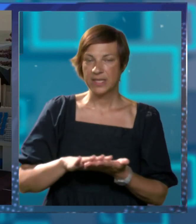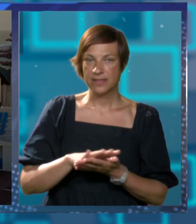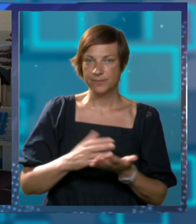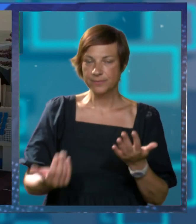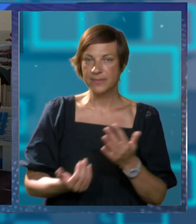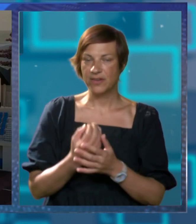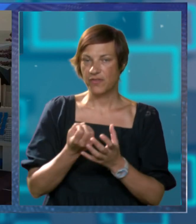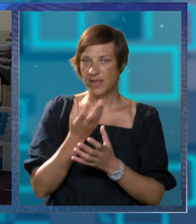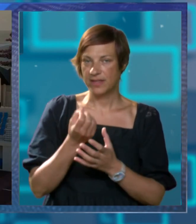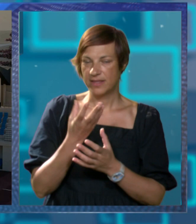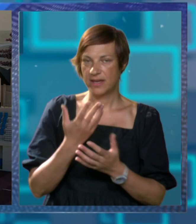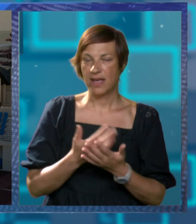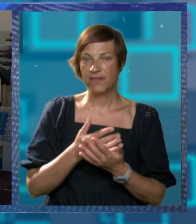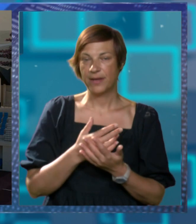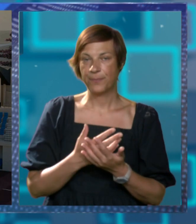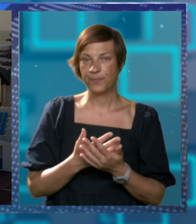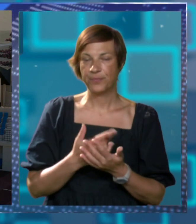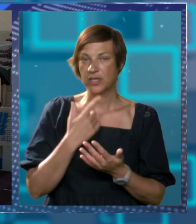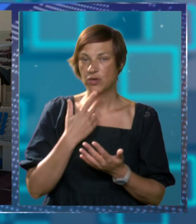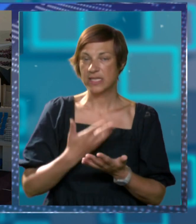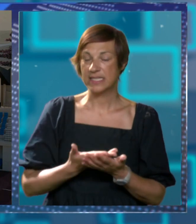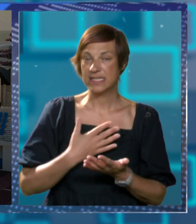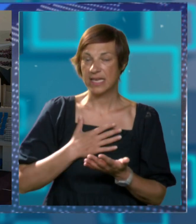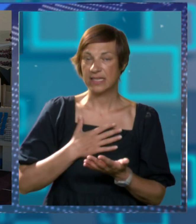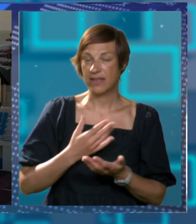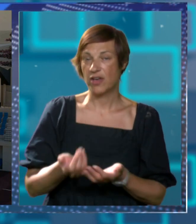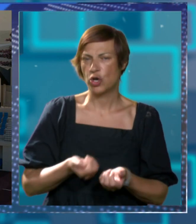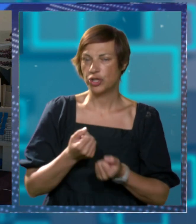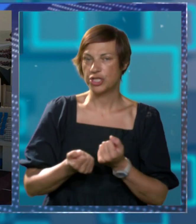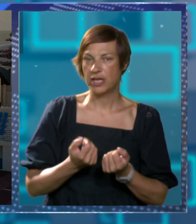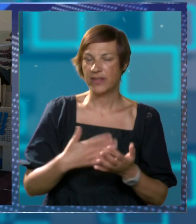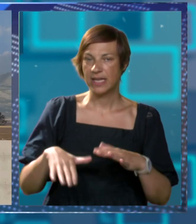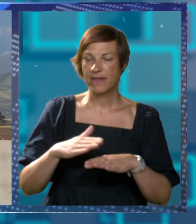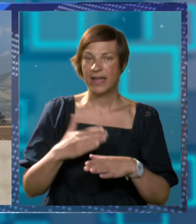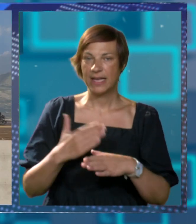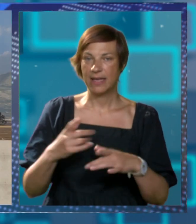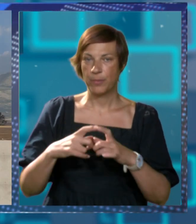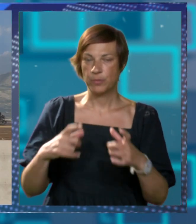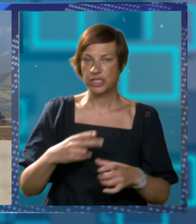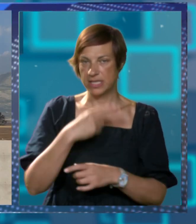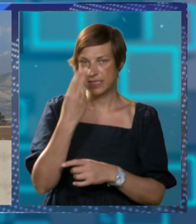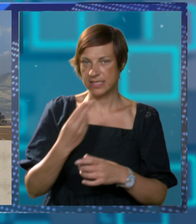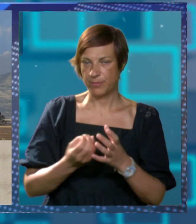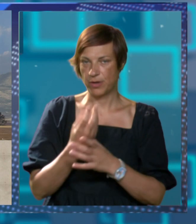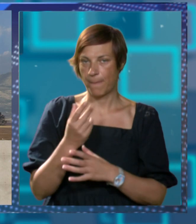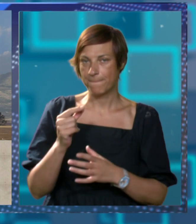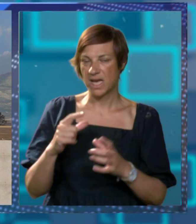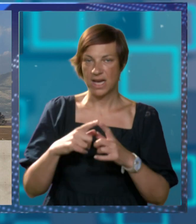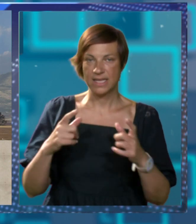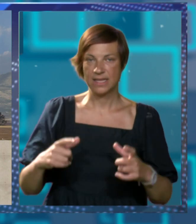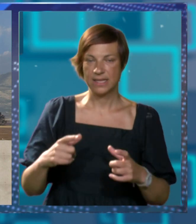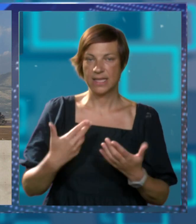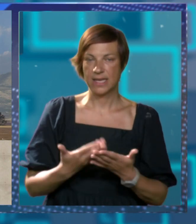ajmo reći, ta nova trava, takozvana, koja opet zahtjeva svoje održavanje. Veliki pomoćni teren je s umjetnom travom, mali teren,